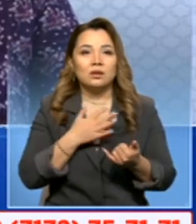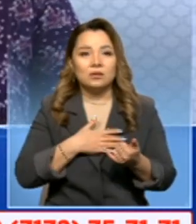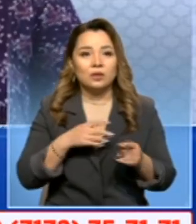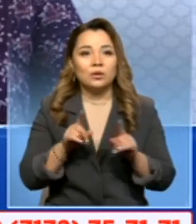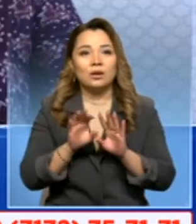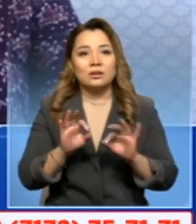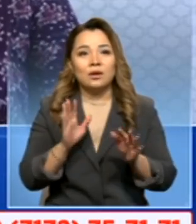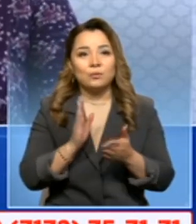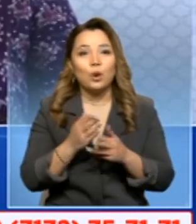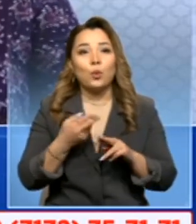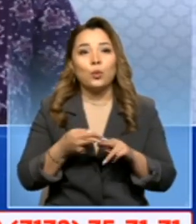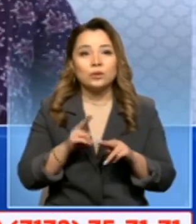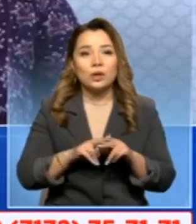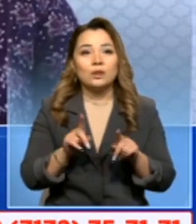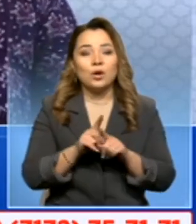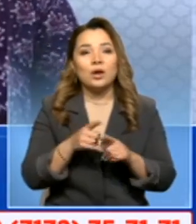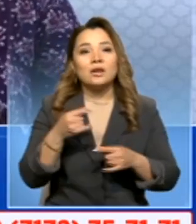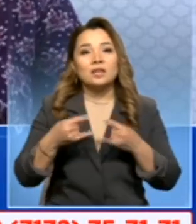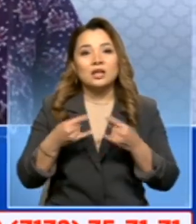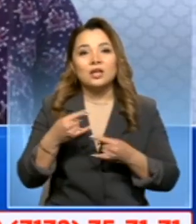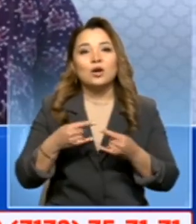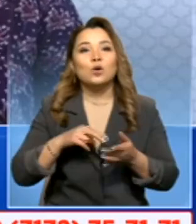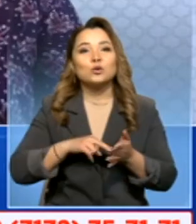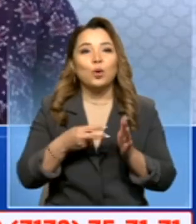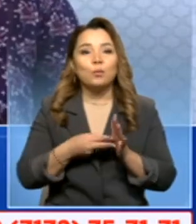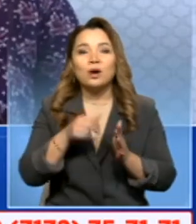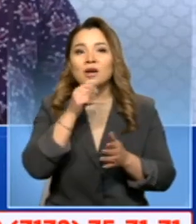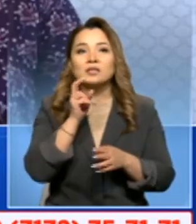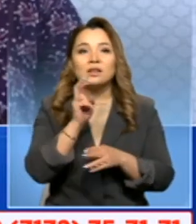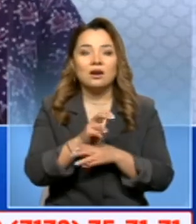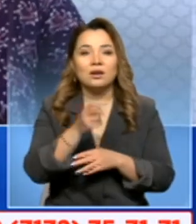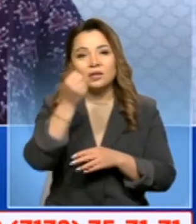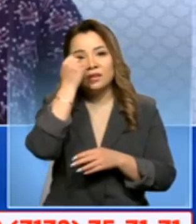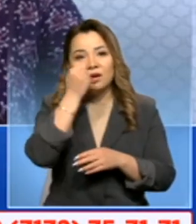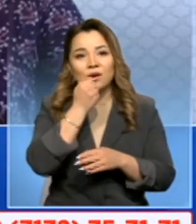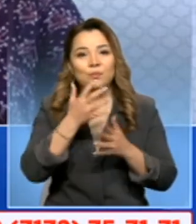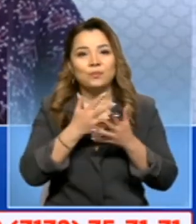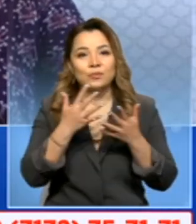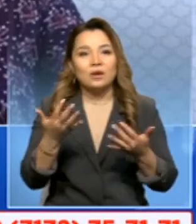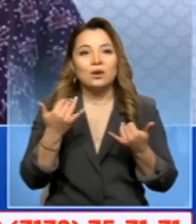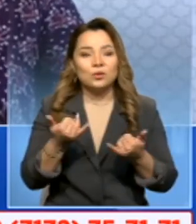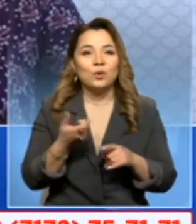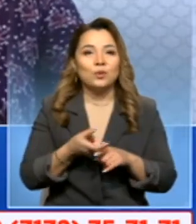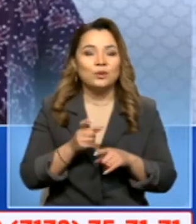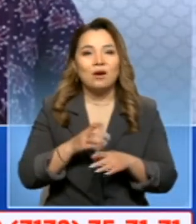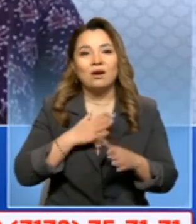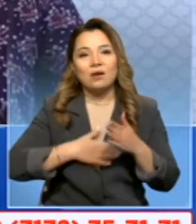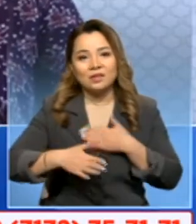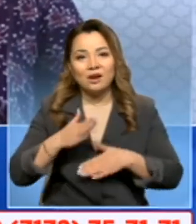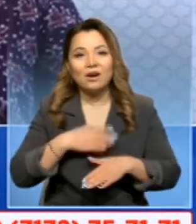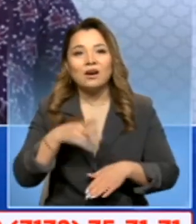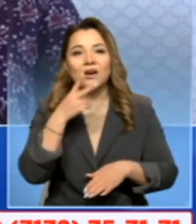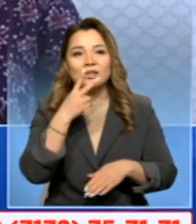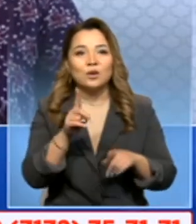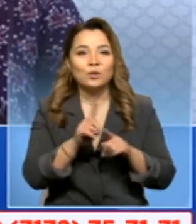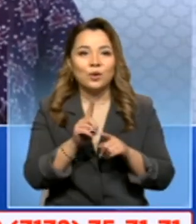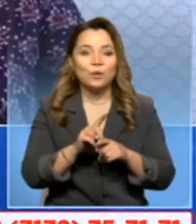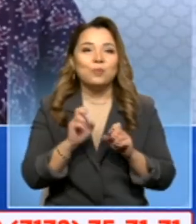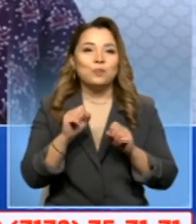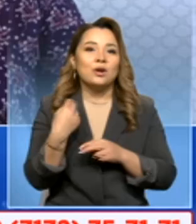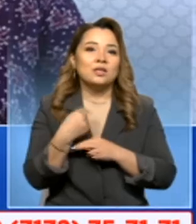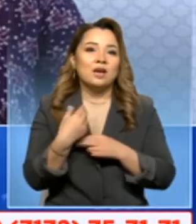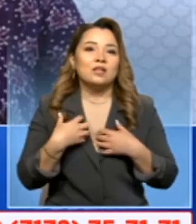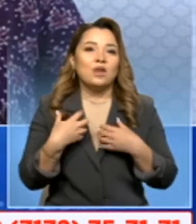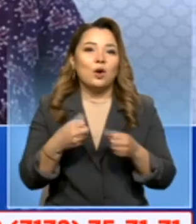жүріп, сосын осы тележобаға жолықтым. Аллаға шүкір, қазір енді көзім жетті. Өзгеруге